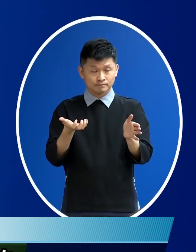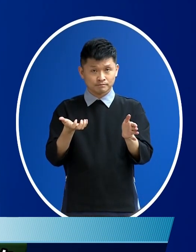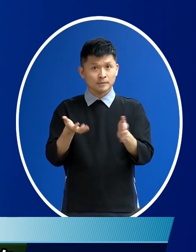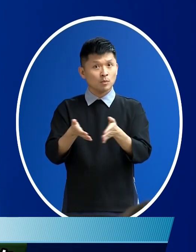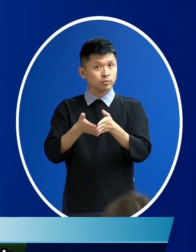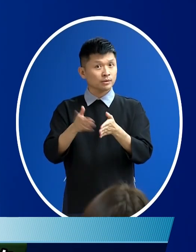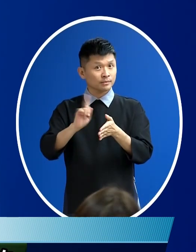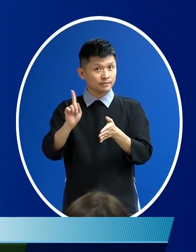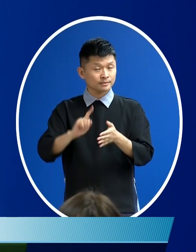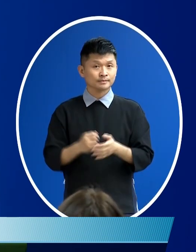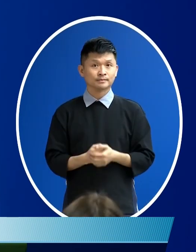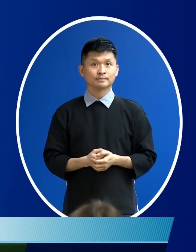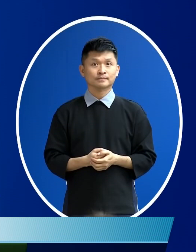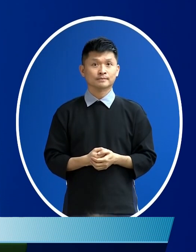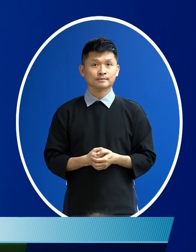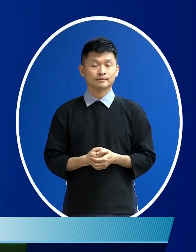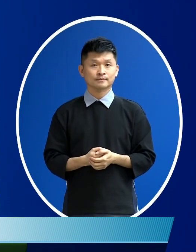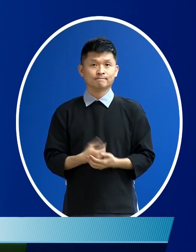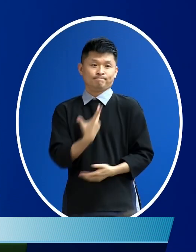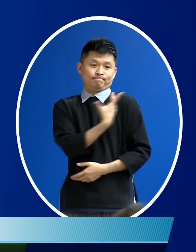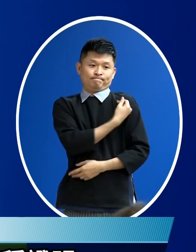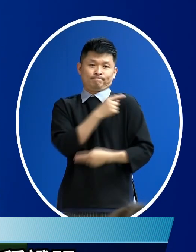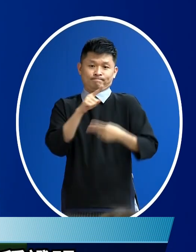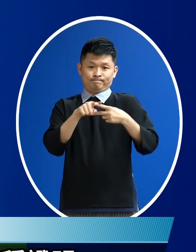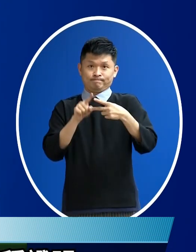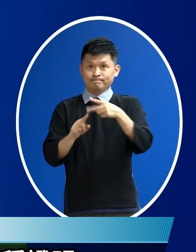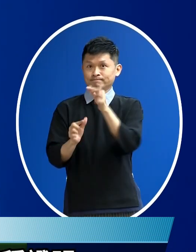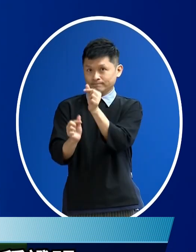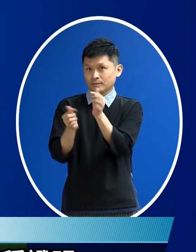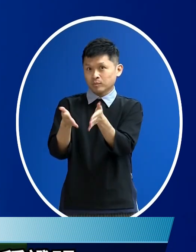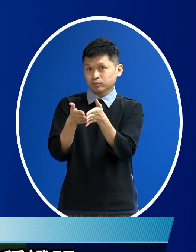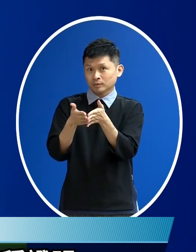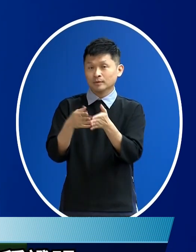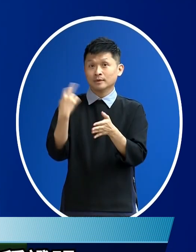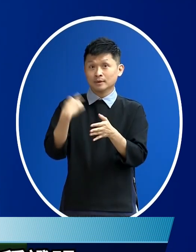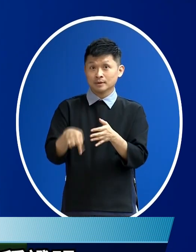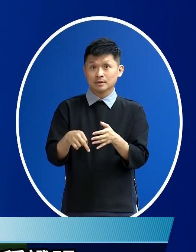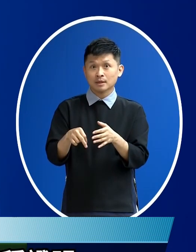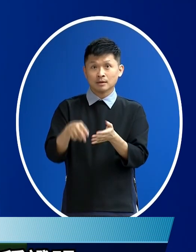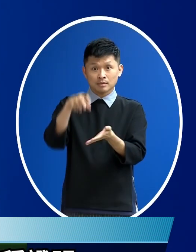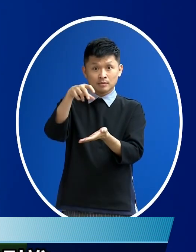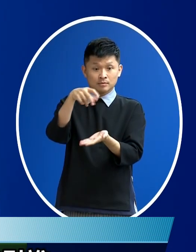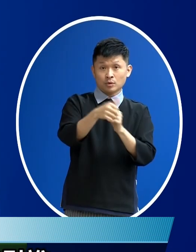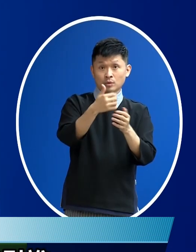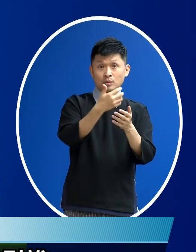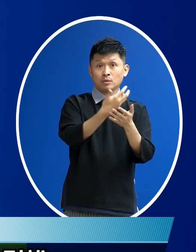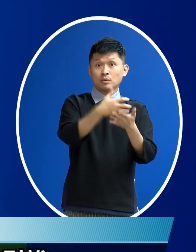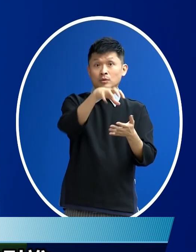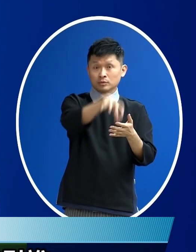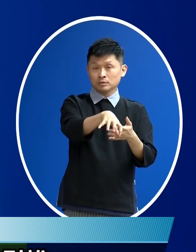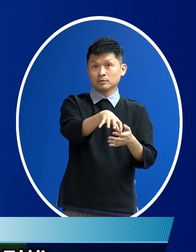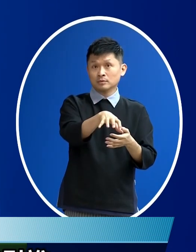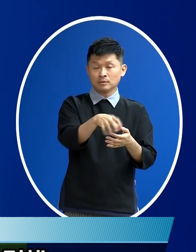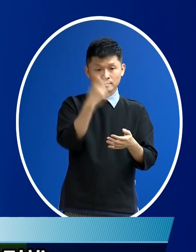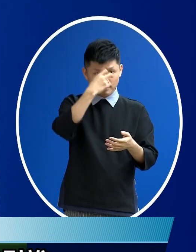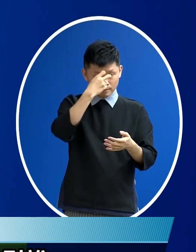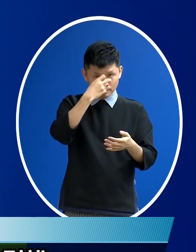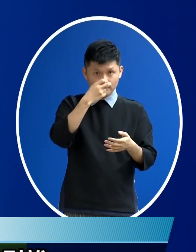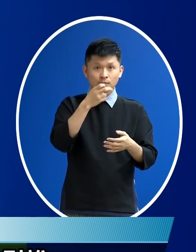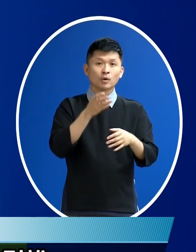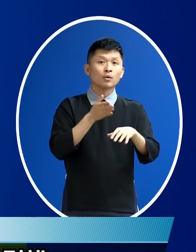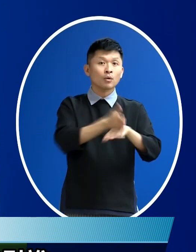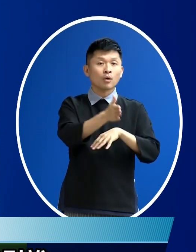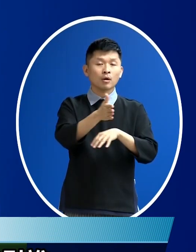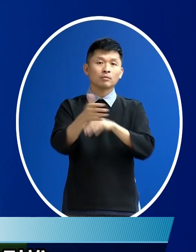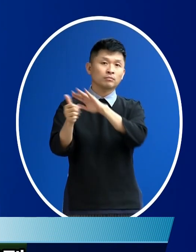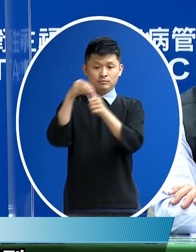须要都能够完全接种疫苗，并且要能够上传相关的接种证明。那经过查核同意后，